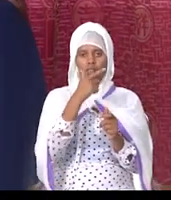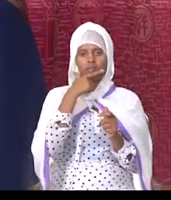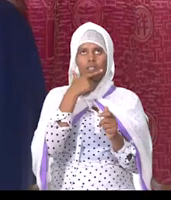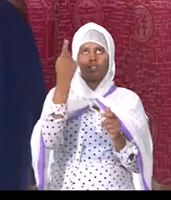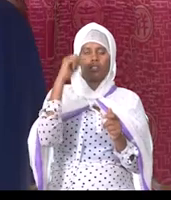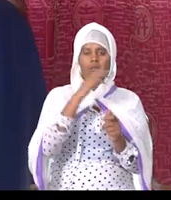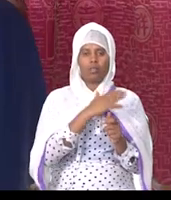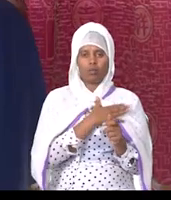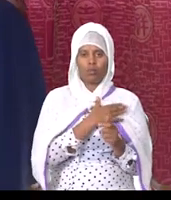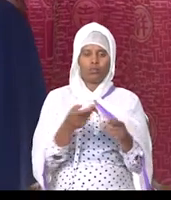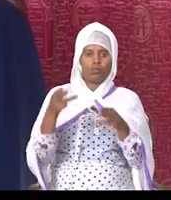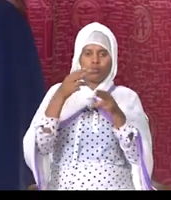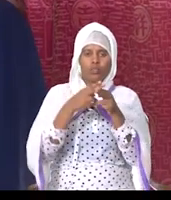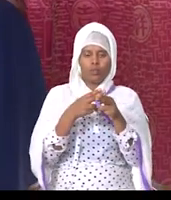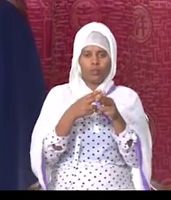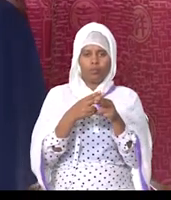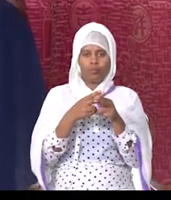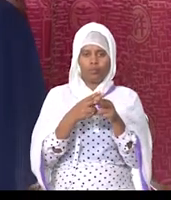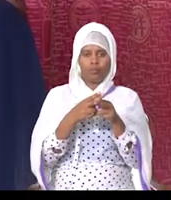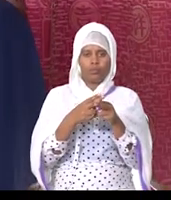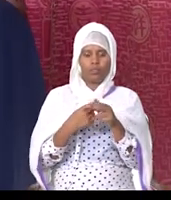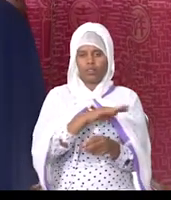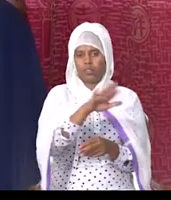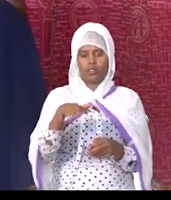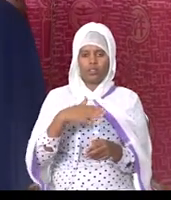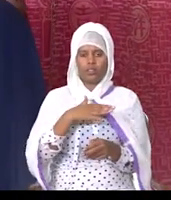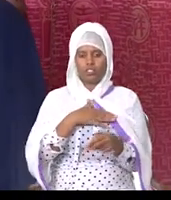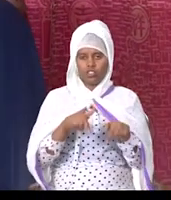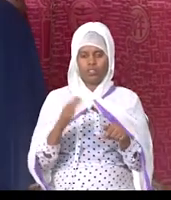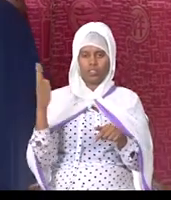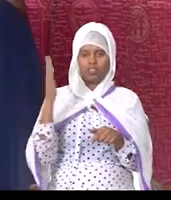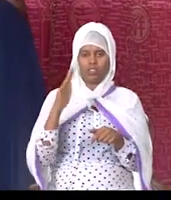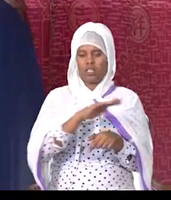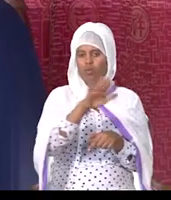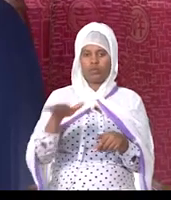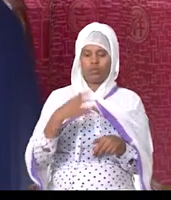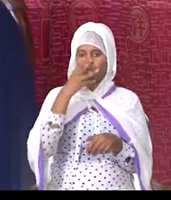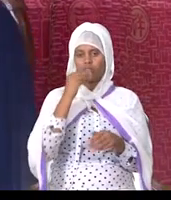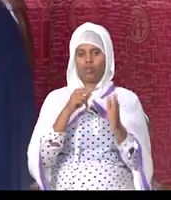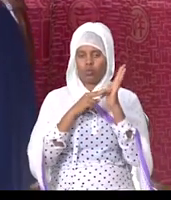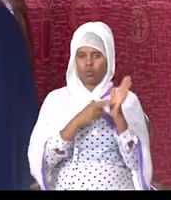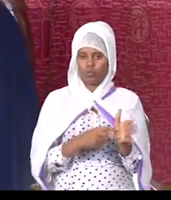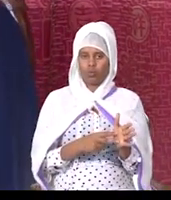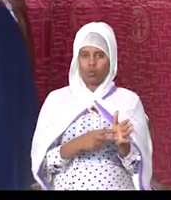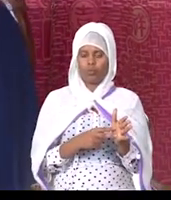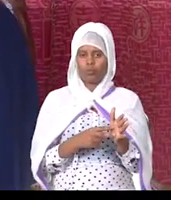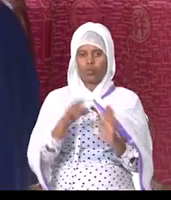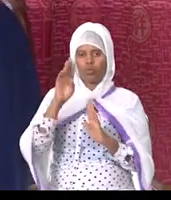ብምባል ፍርሓት እግዚኣብሔር ኣምላኽ ብምውሳኽ እትረፍ ንሕና ሎሚ ኣብዚ ግዜ እዚ ካብ ኩሉ መንፈሳዊ